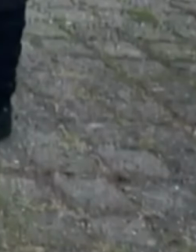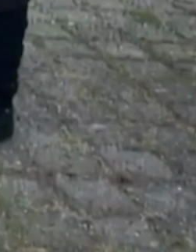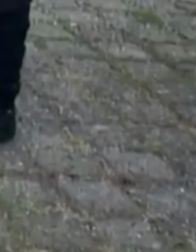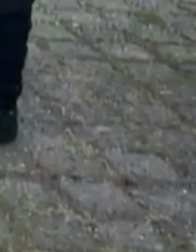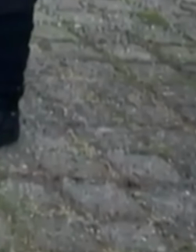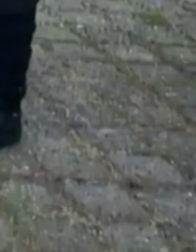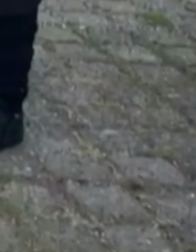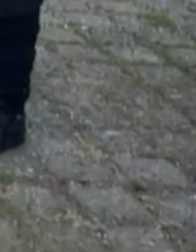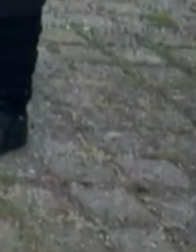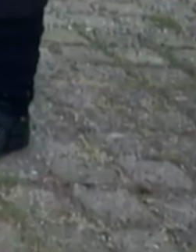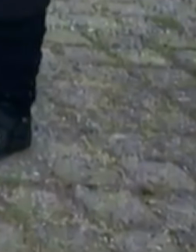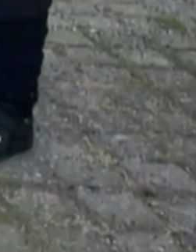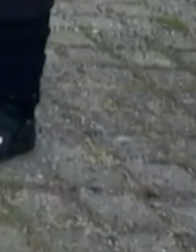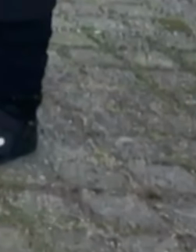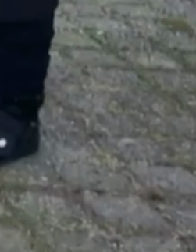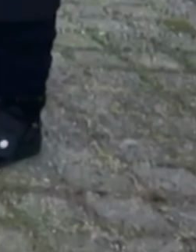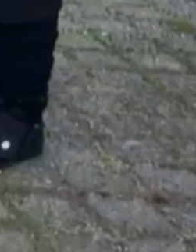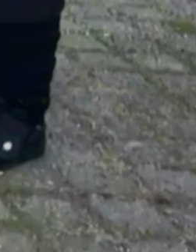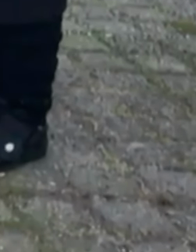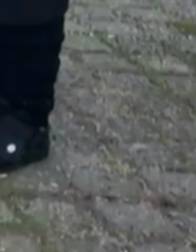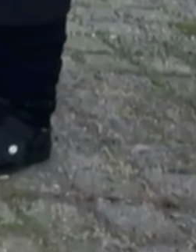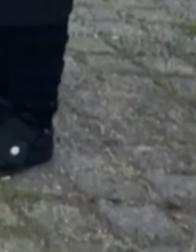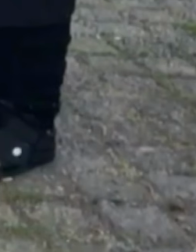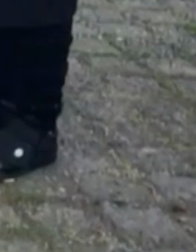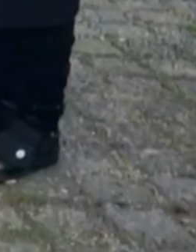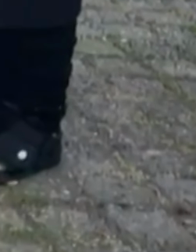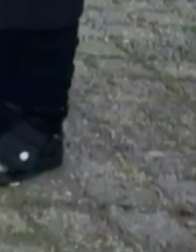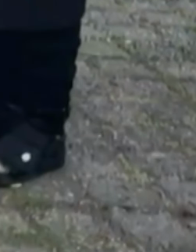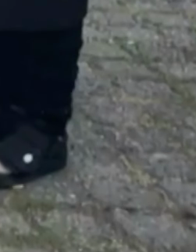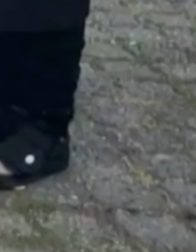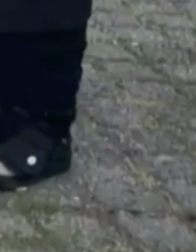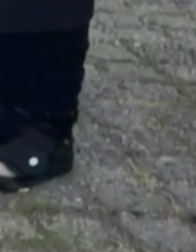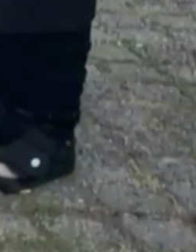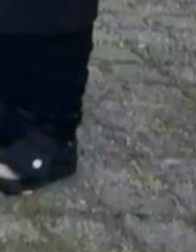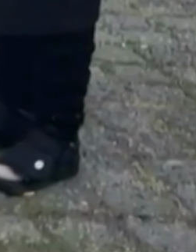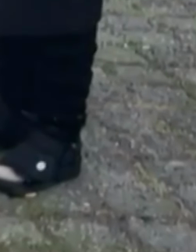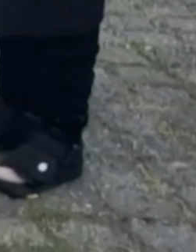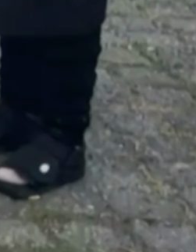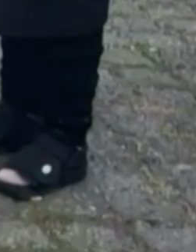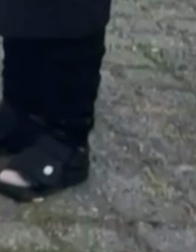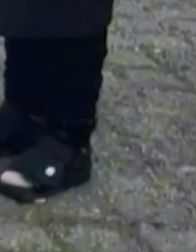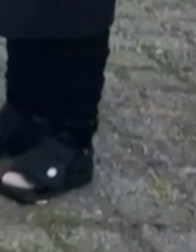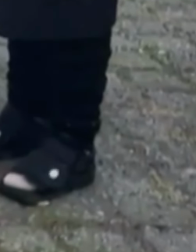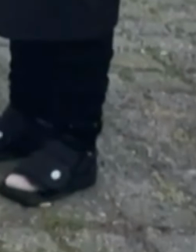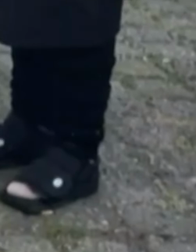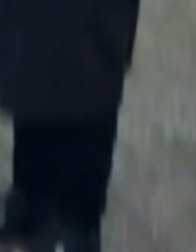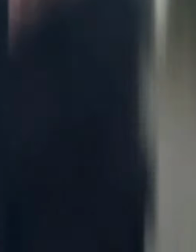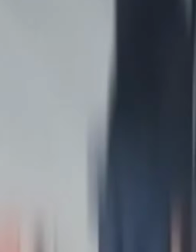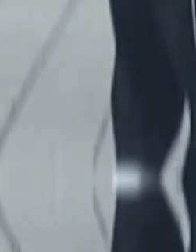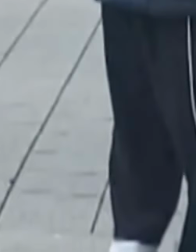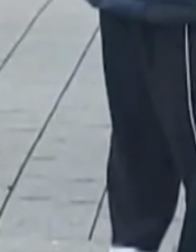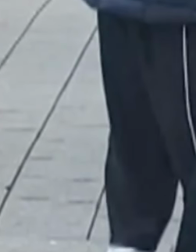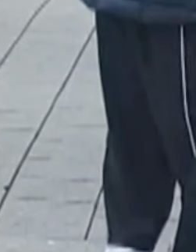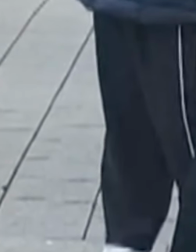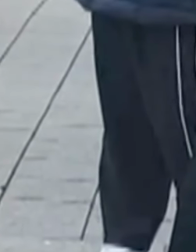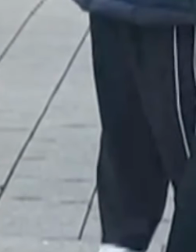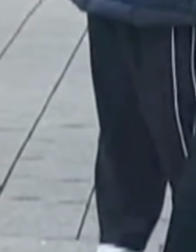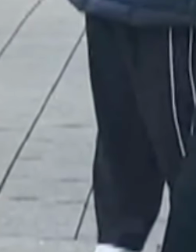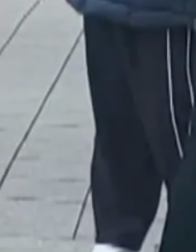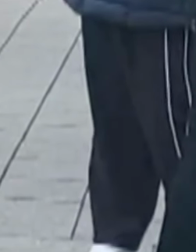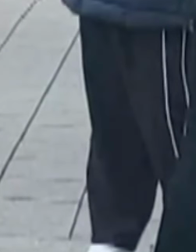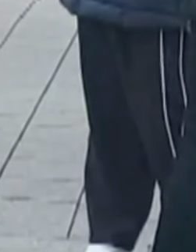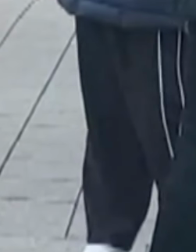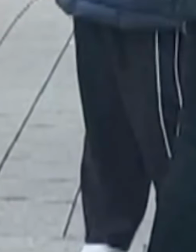mein Heimatland von Stream, Fernsehen oder sozialen Medien. Nach der Machtübernahme der